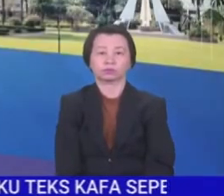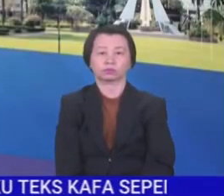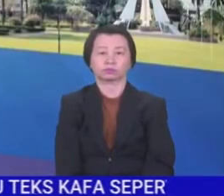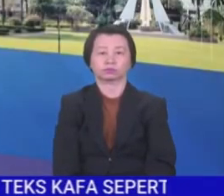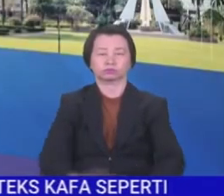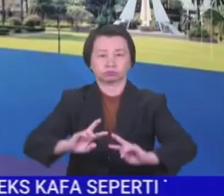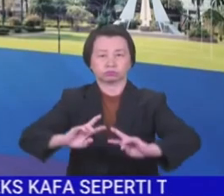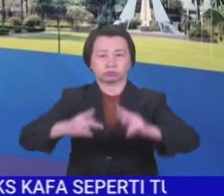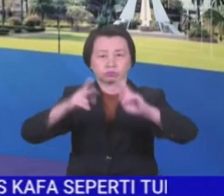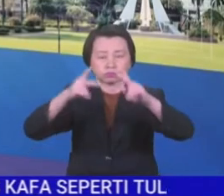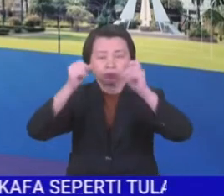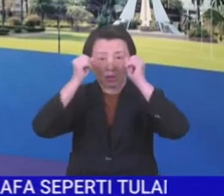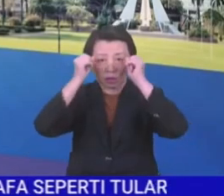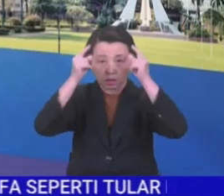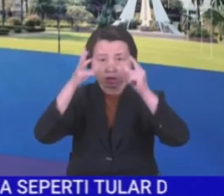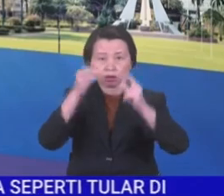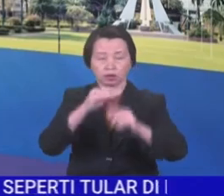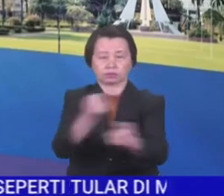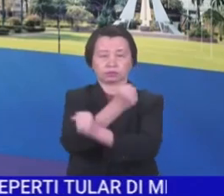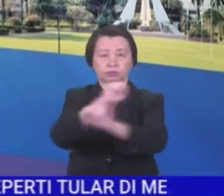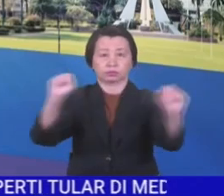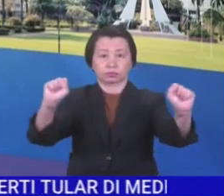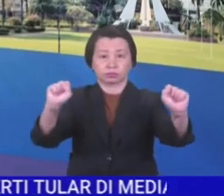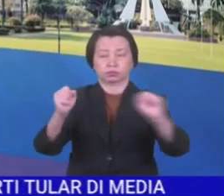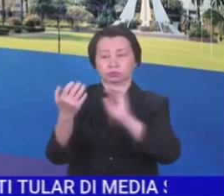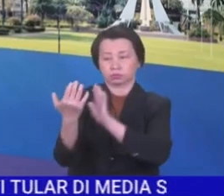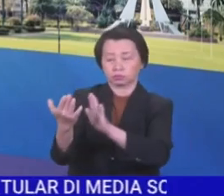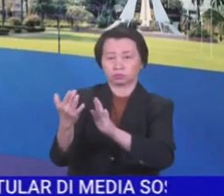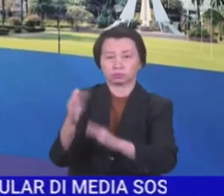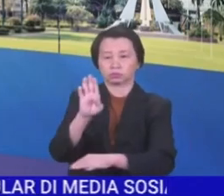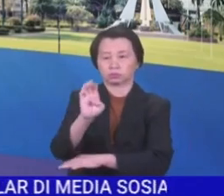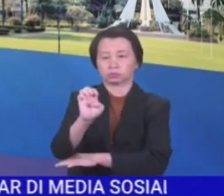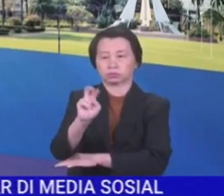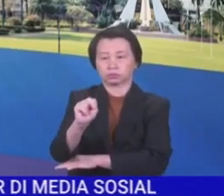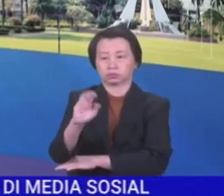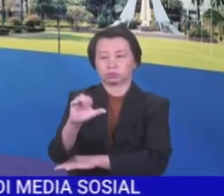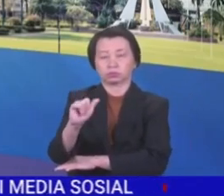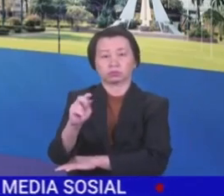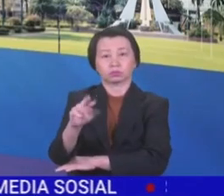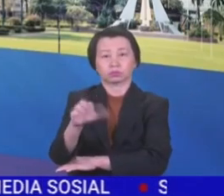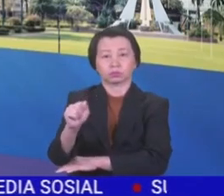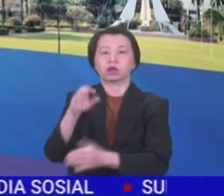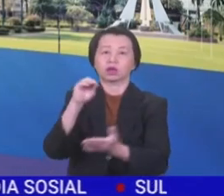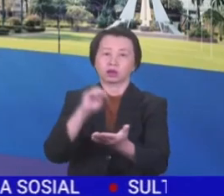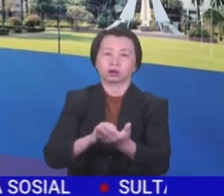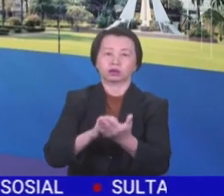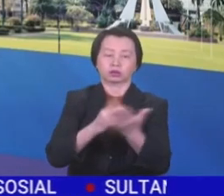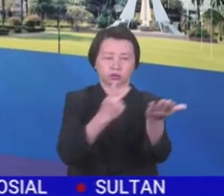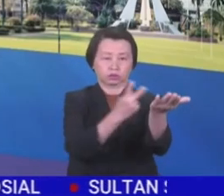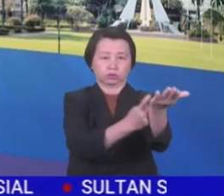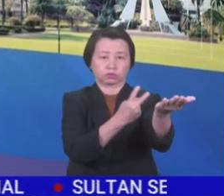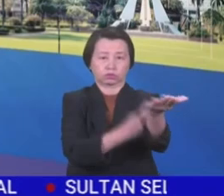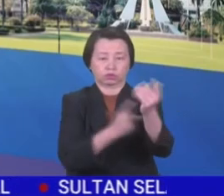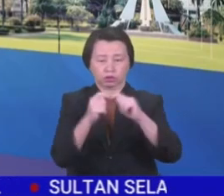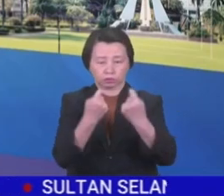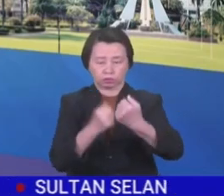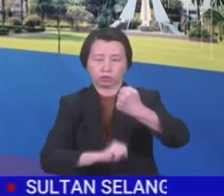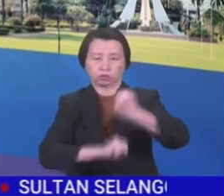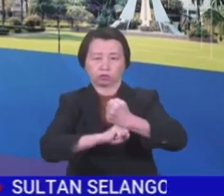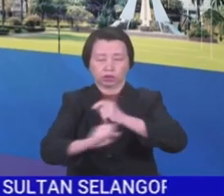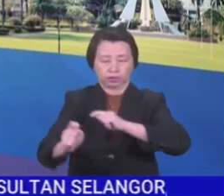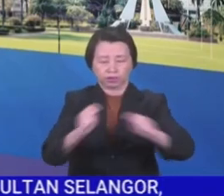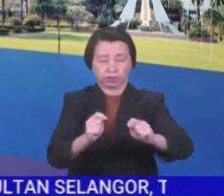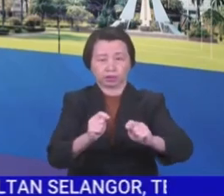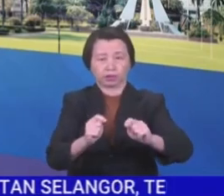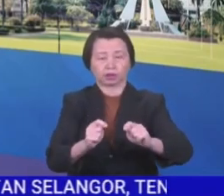Pertingkat tahap kesedaran dan kesiapsiagaan terhadap bencana itu antara pengisian kursus pasukan sokongan tindak